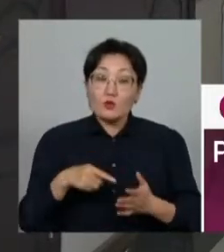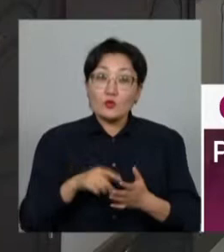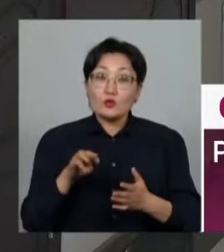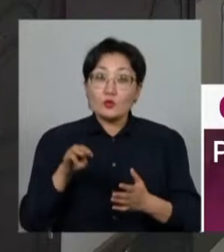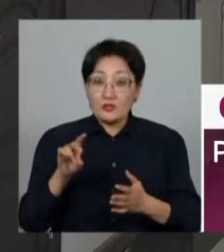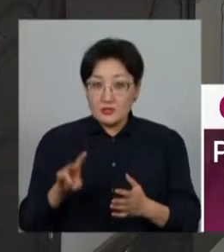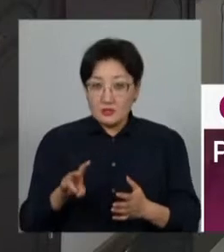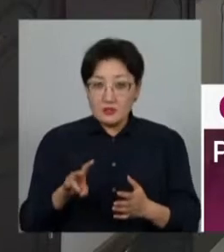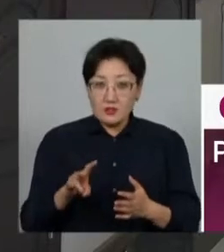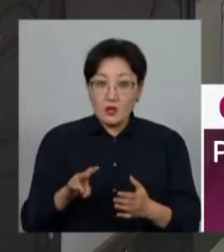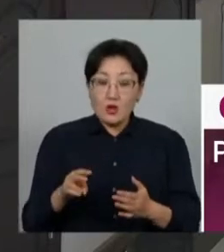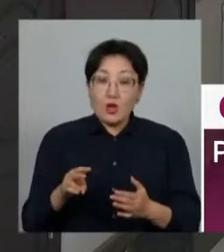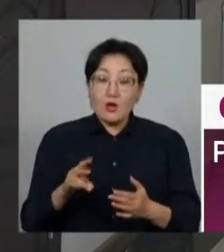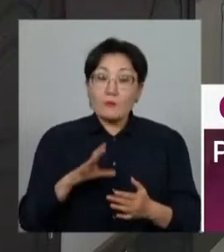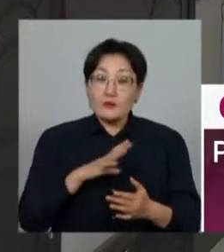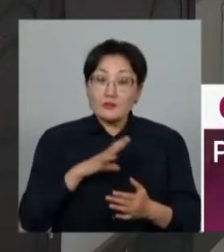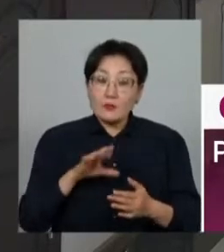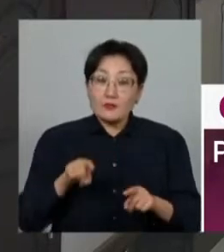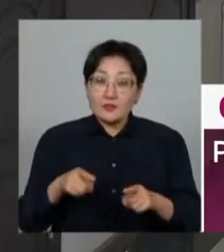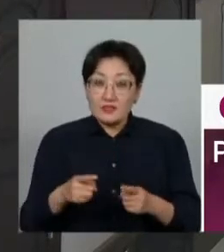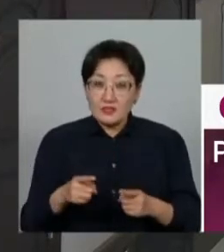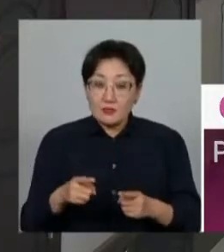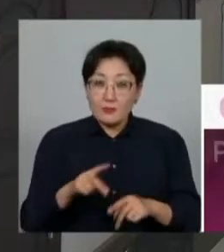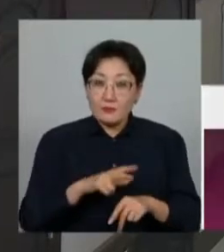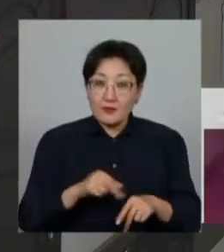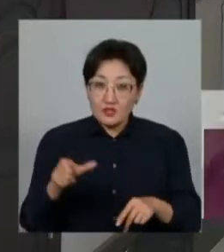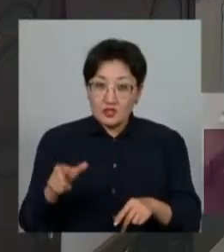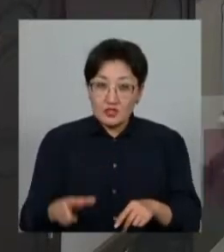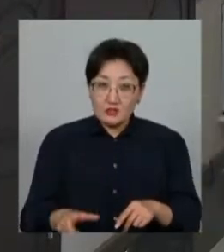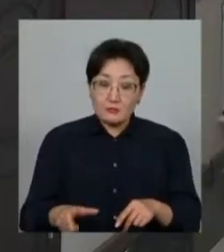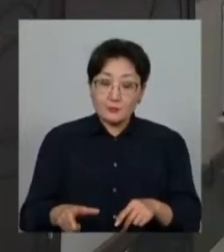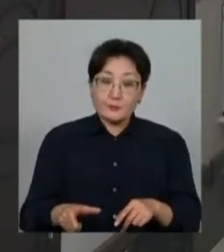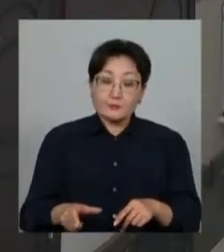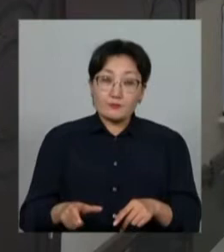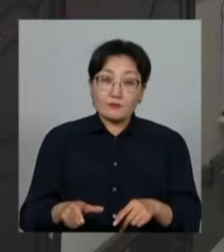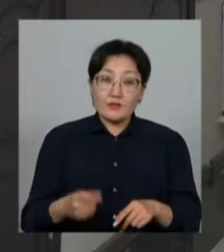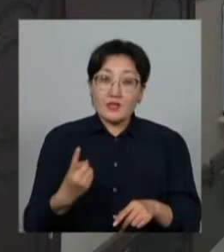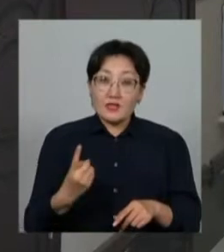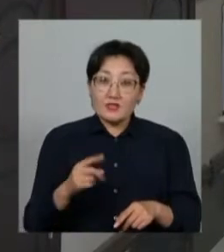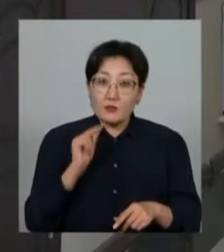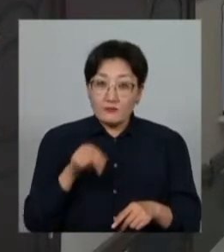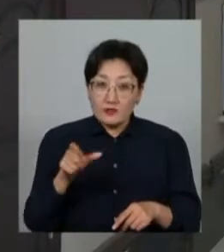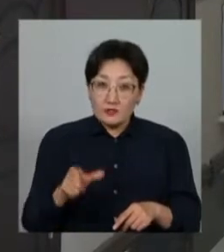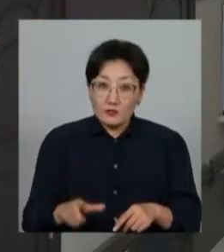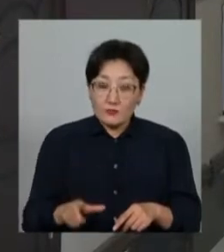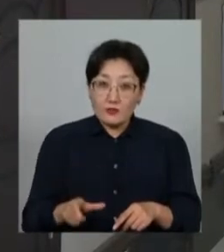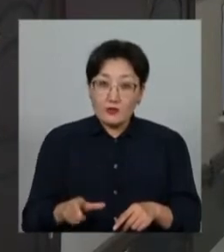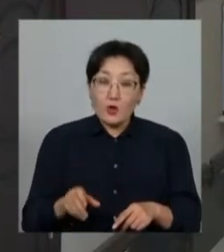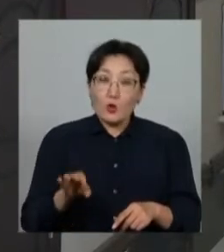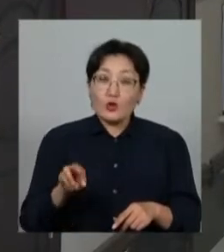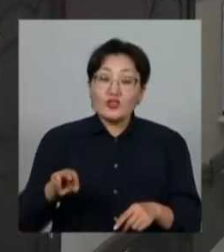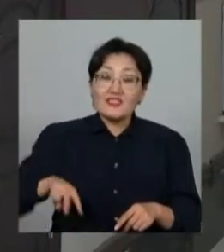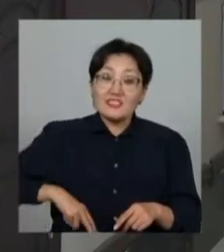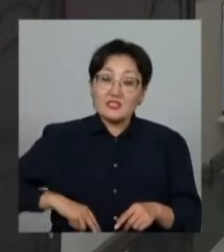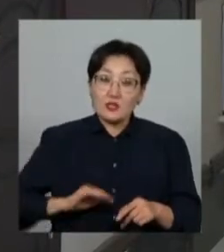Туркестан установлен и задержан полицейскими под один из подозреваемых лиц, он директор